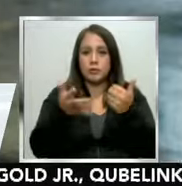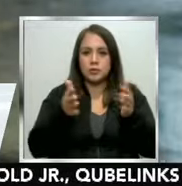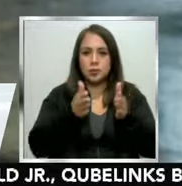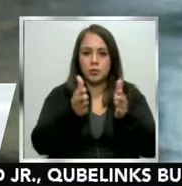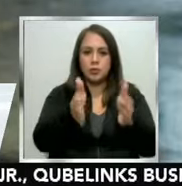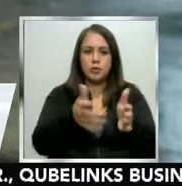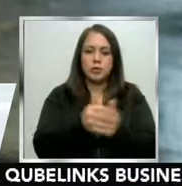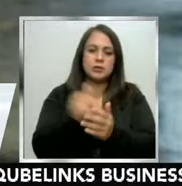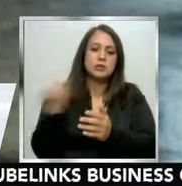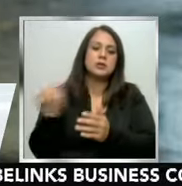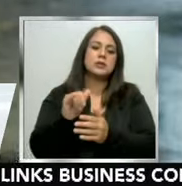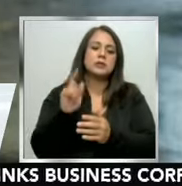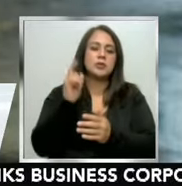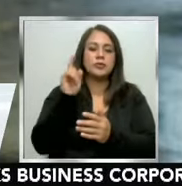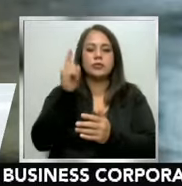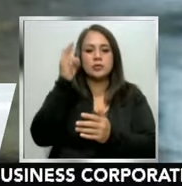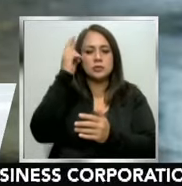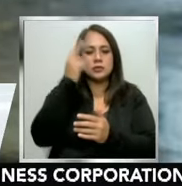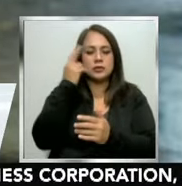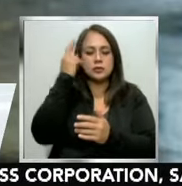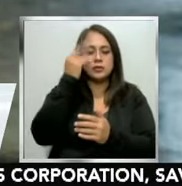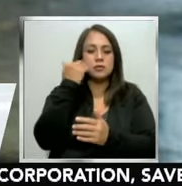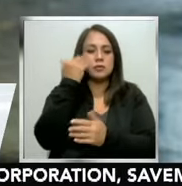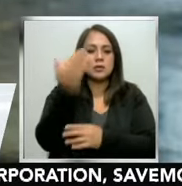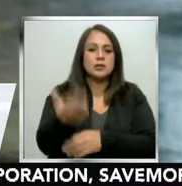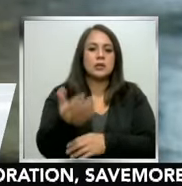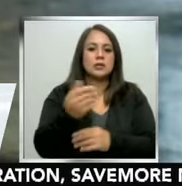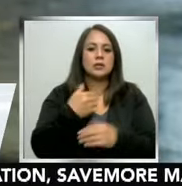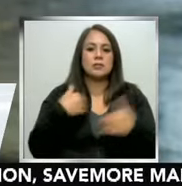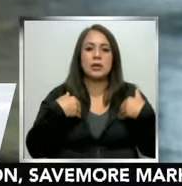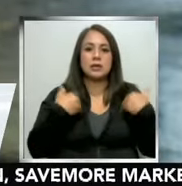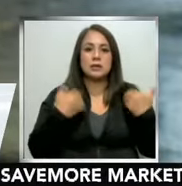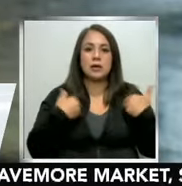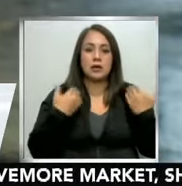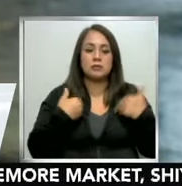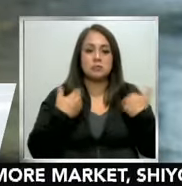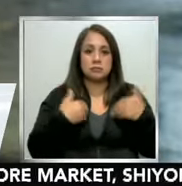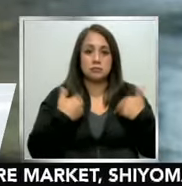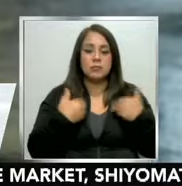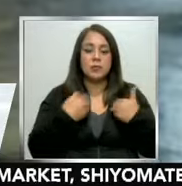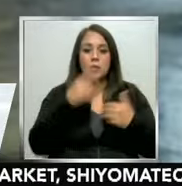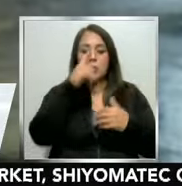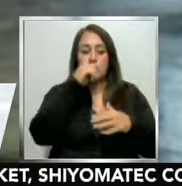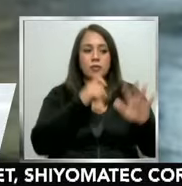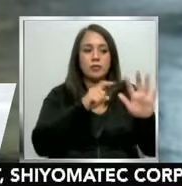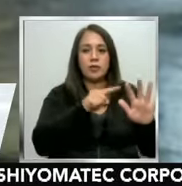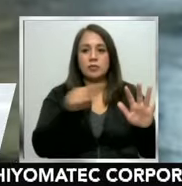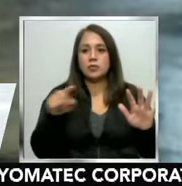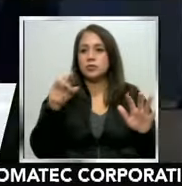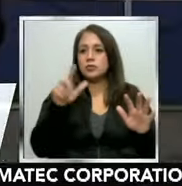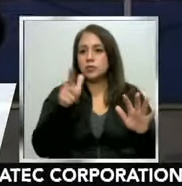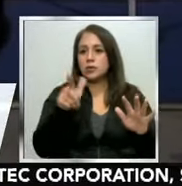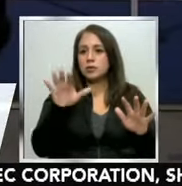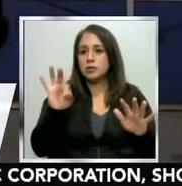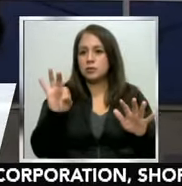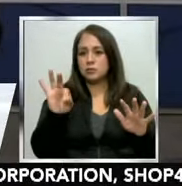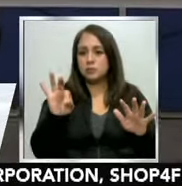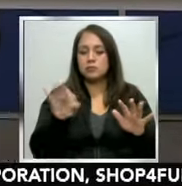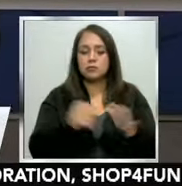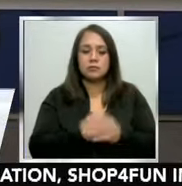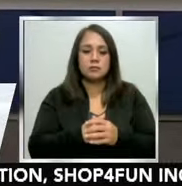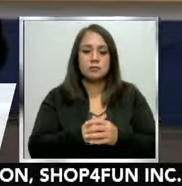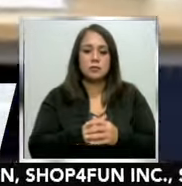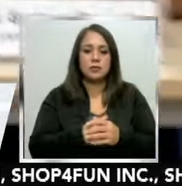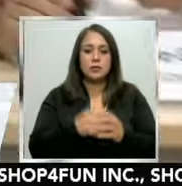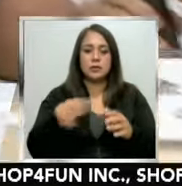pangunahing dahilan ng pagkamatay ng mga bata at kabataan, edad 5 hanggang 29 years old. Nasa bansa ngayon